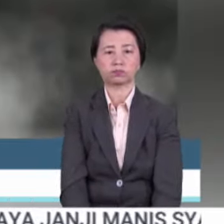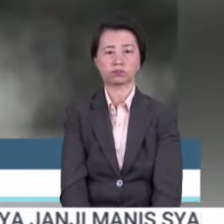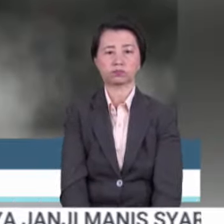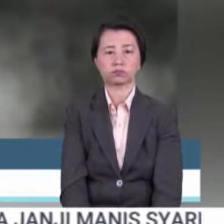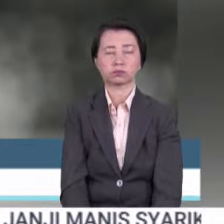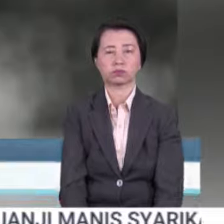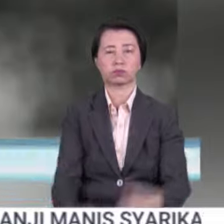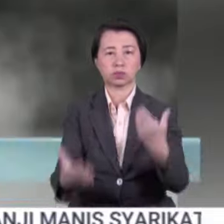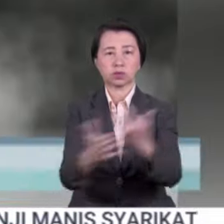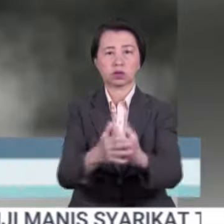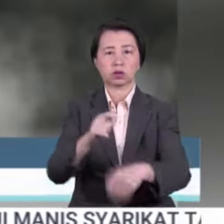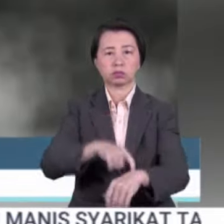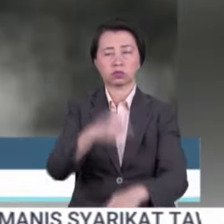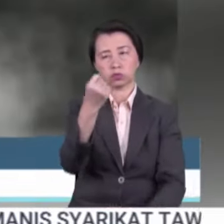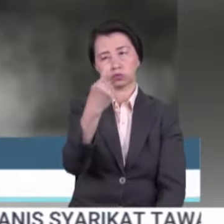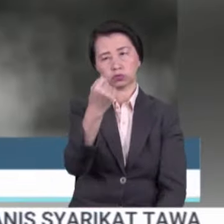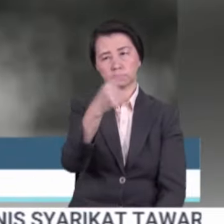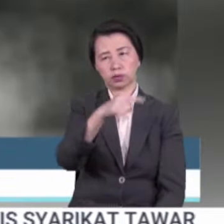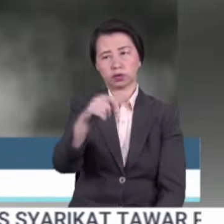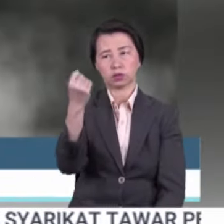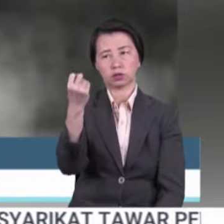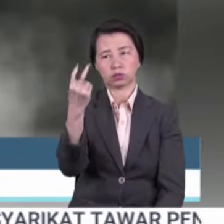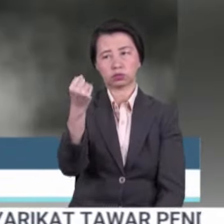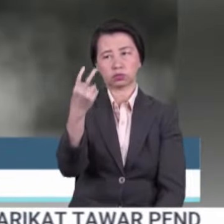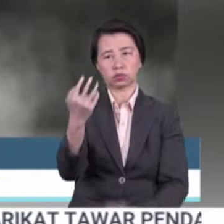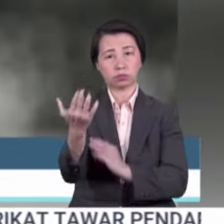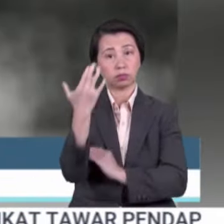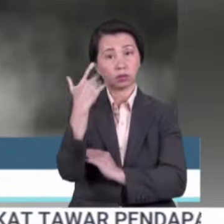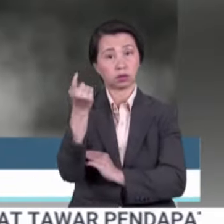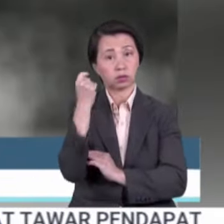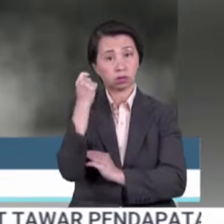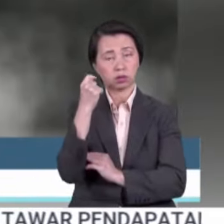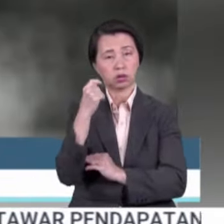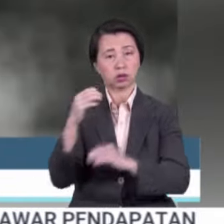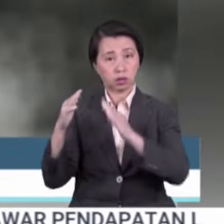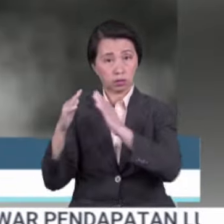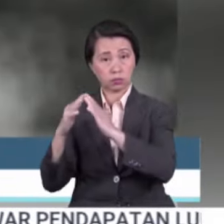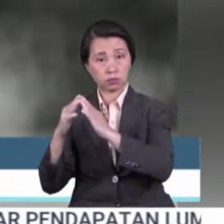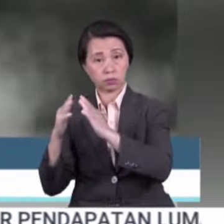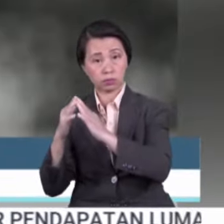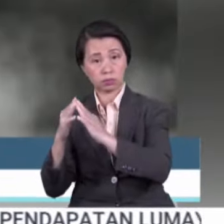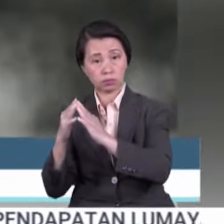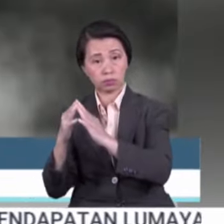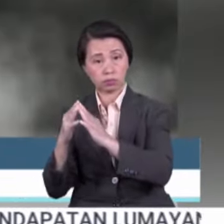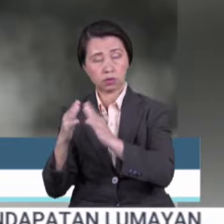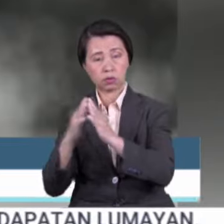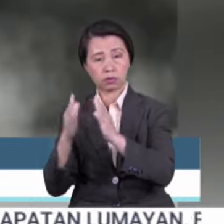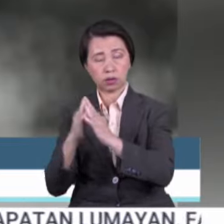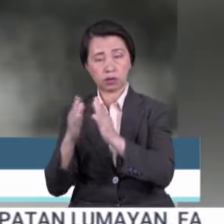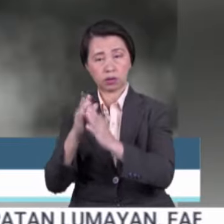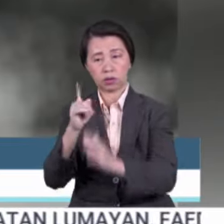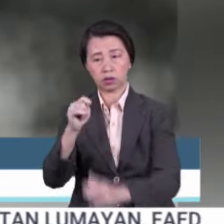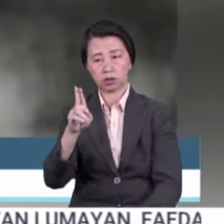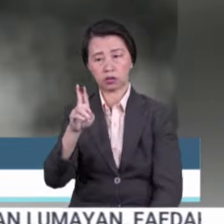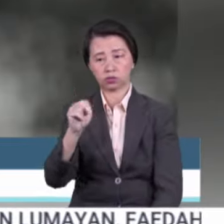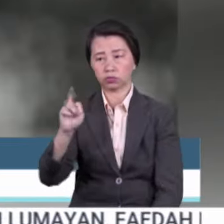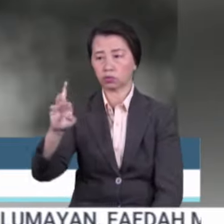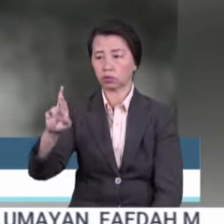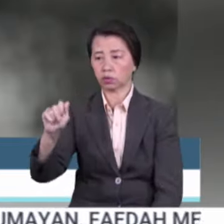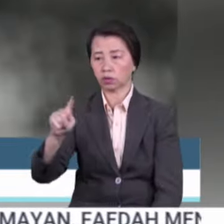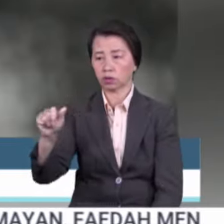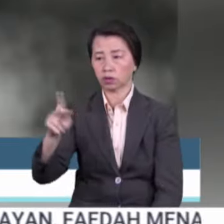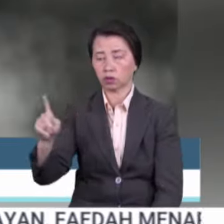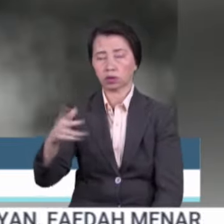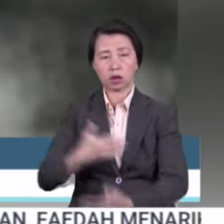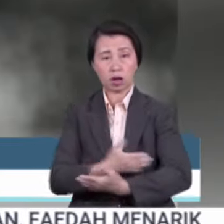Dia meninggal pukul 11 atau 12 pagi tadi dekat rumah dekat Bandar Tun Razak dengan anak dia